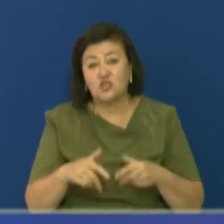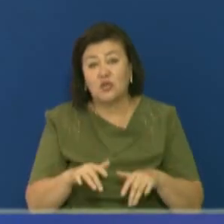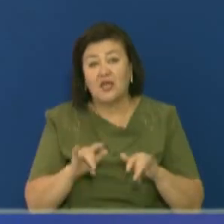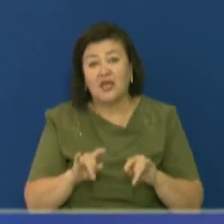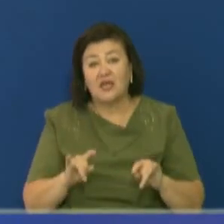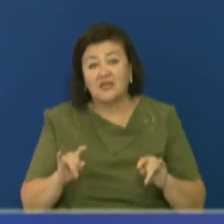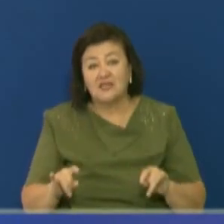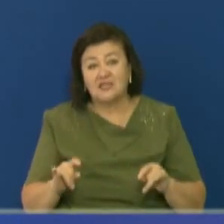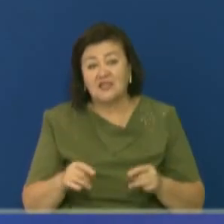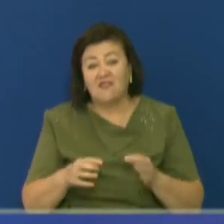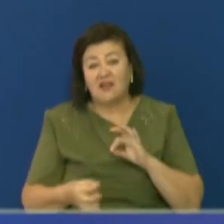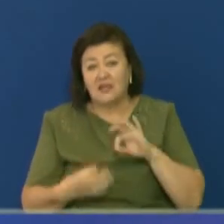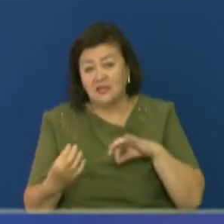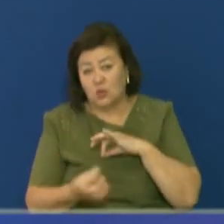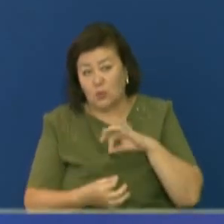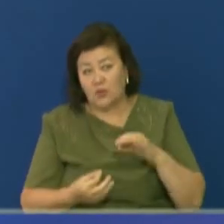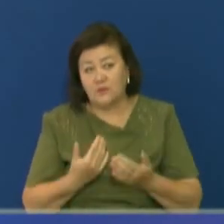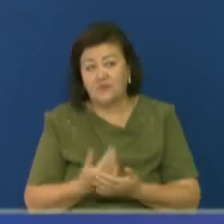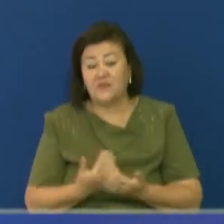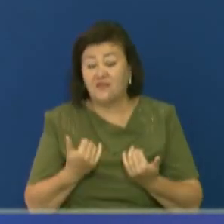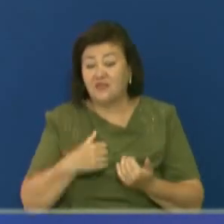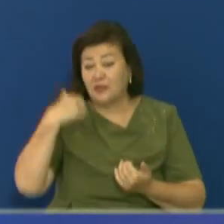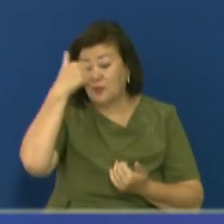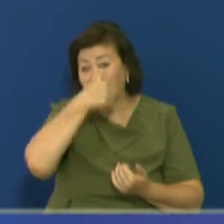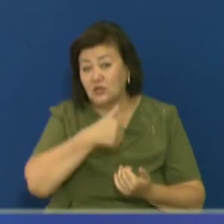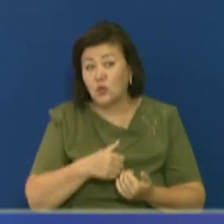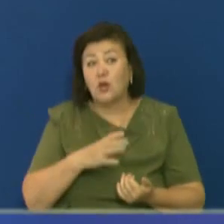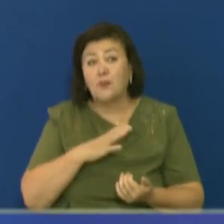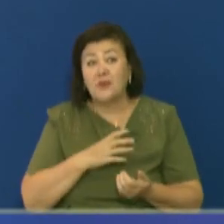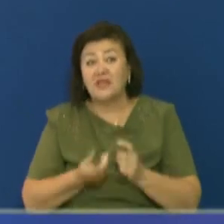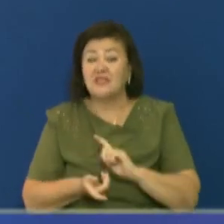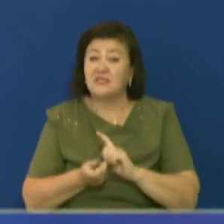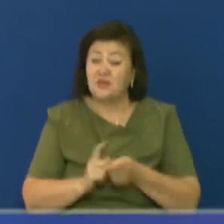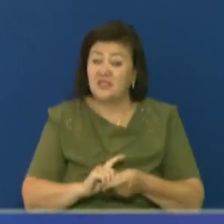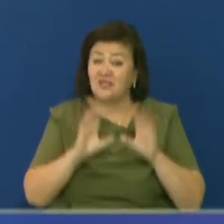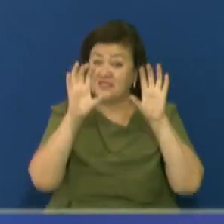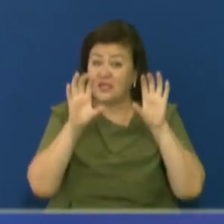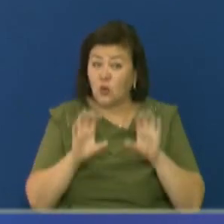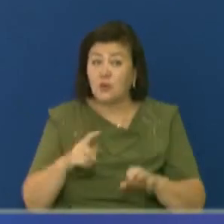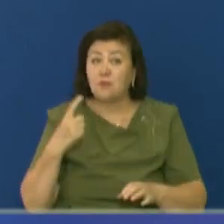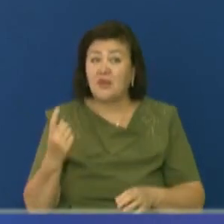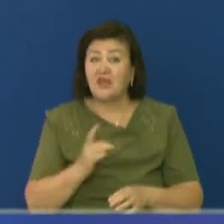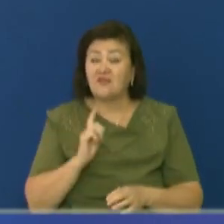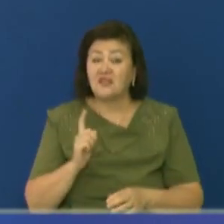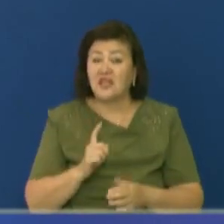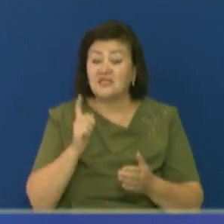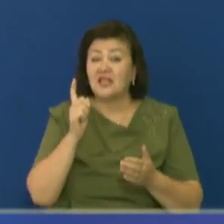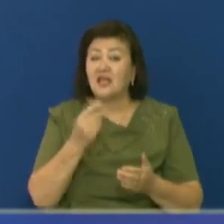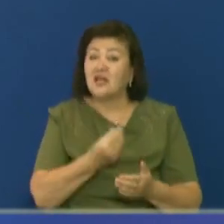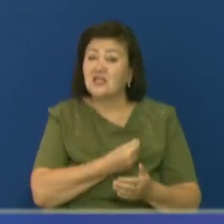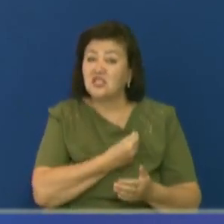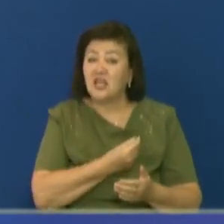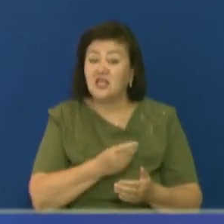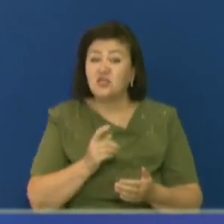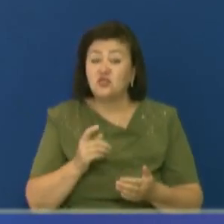Биылғы жыл ауыл әкімдерін сайлауы туралы заңнамаға сәйкес өзгерістер енген болатын. Алғаш рет әкімдікке үміткер кандидаттарды